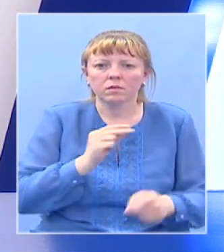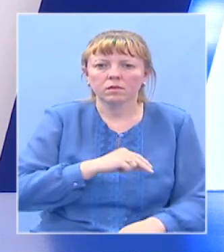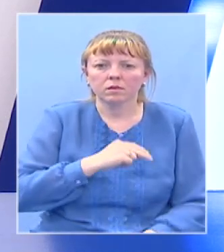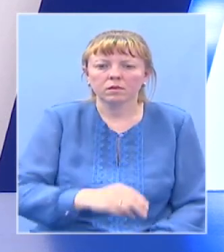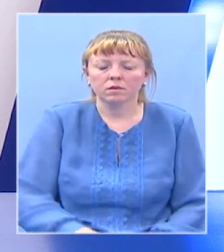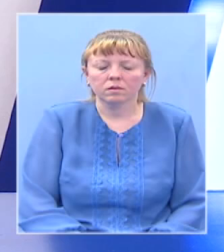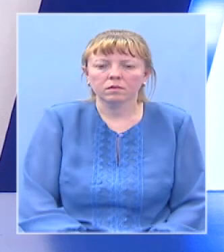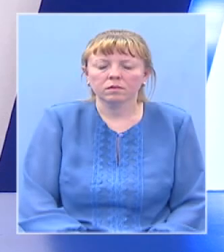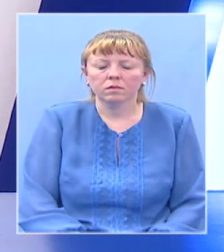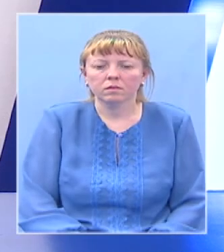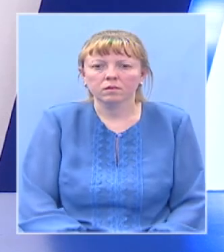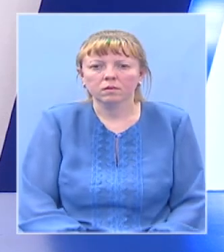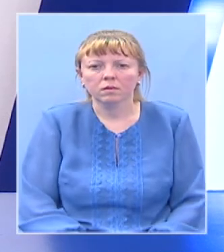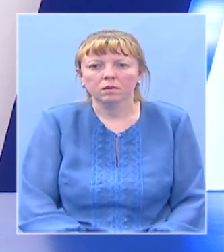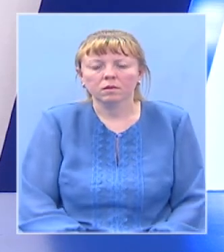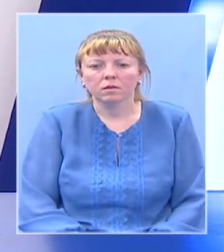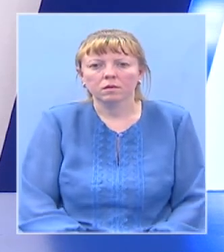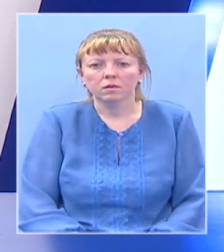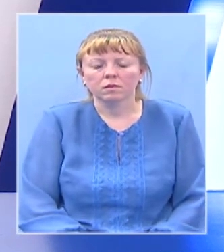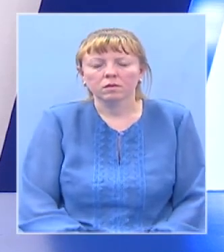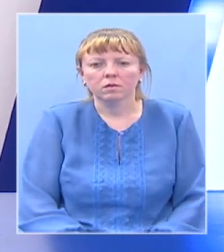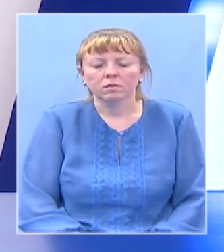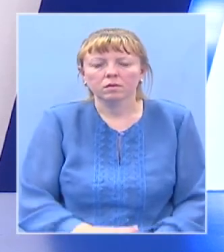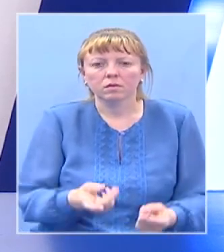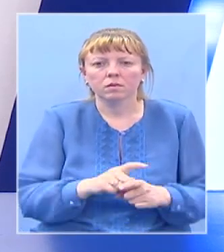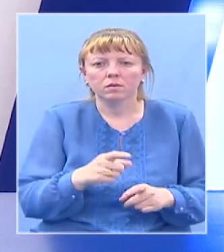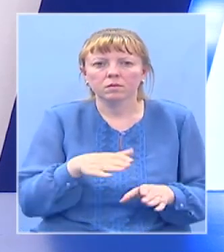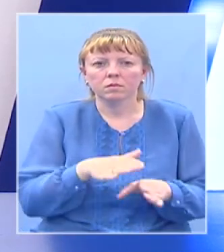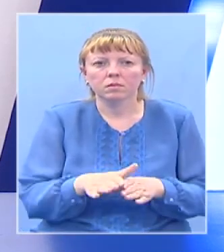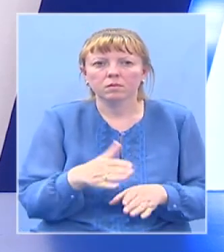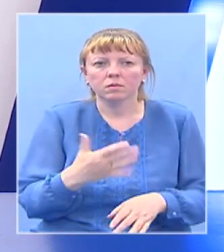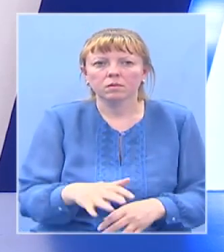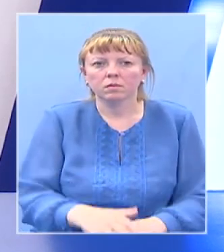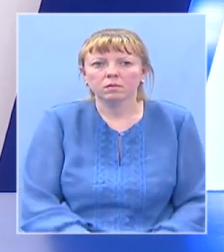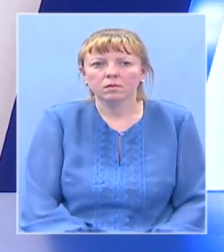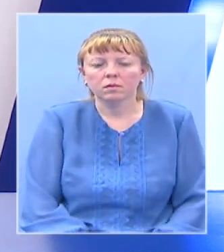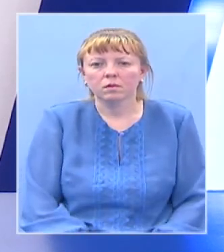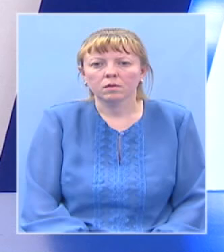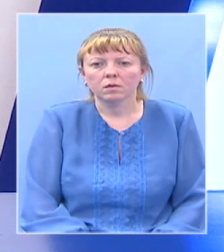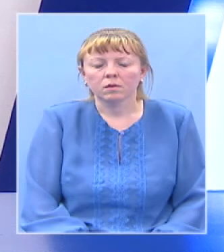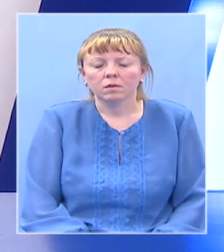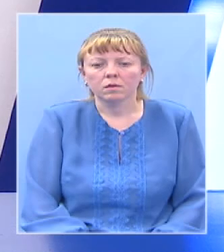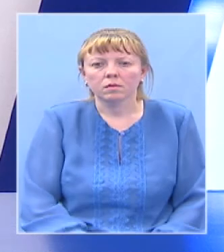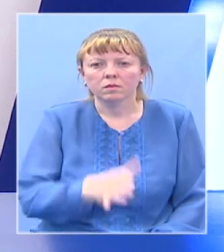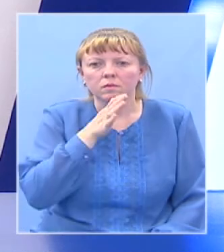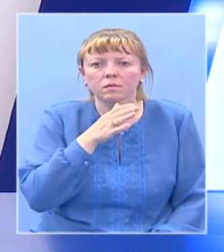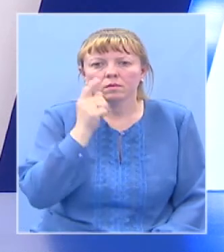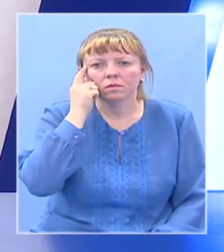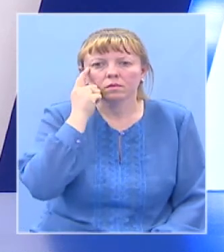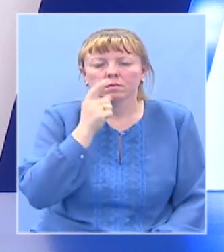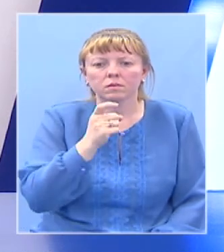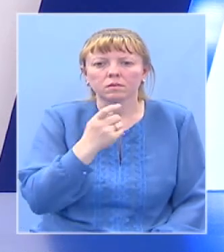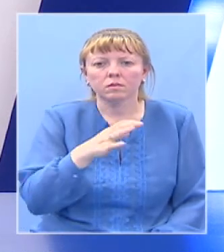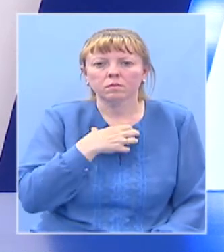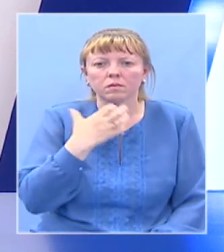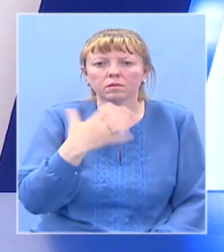отрабатывать и ждм положительных изменений в принципе полностью считаю что данное решение стратегически очень